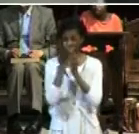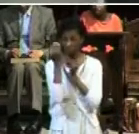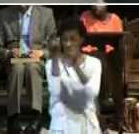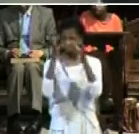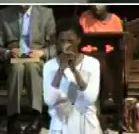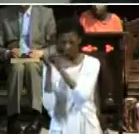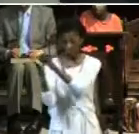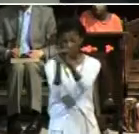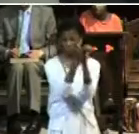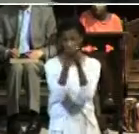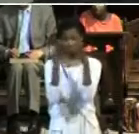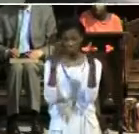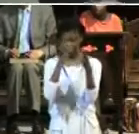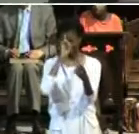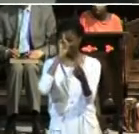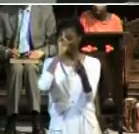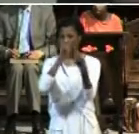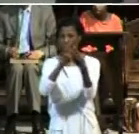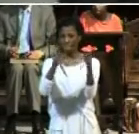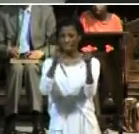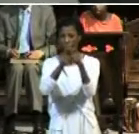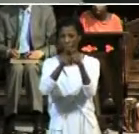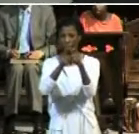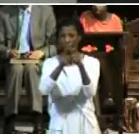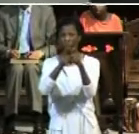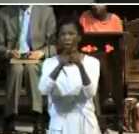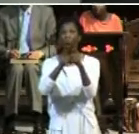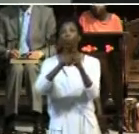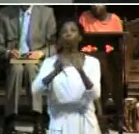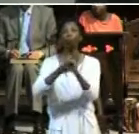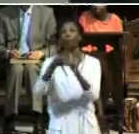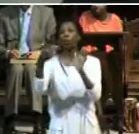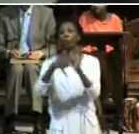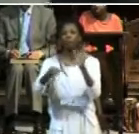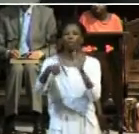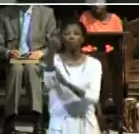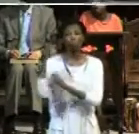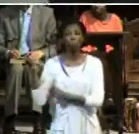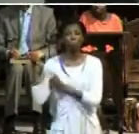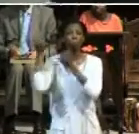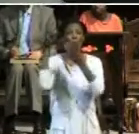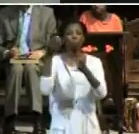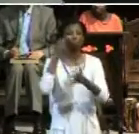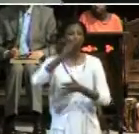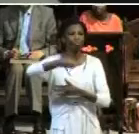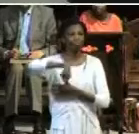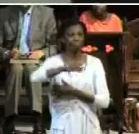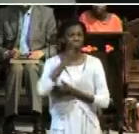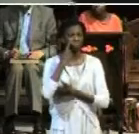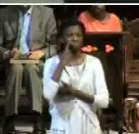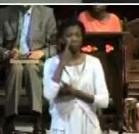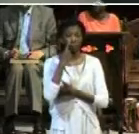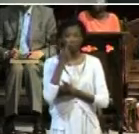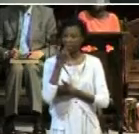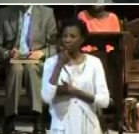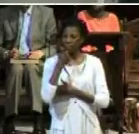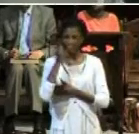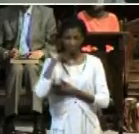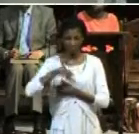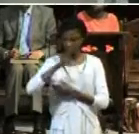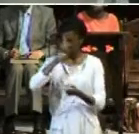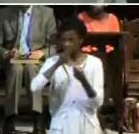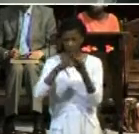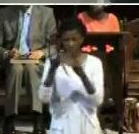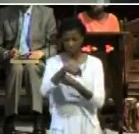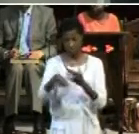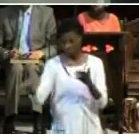de 2013 et qu'il a proposé et qui va être accepté, vous allez le voir dans la revue Adventiste, c'est le retour à la Bible.